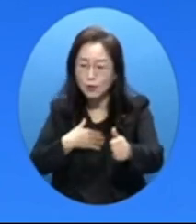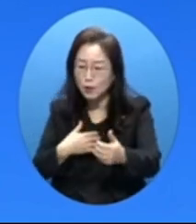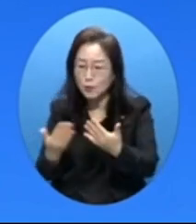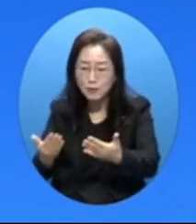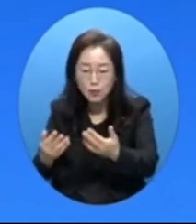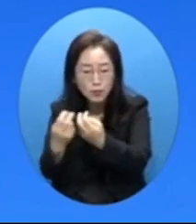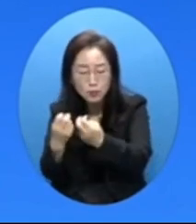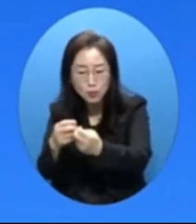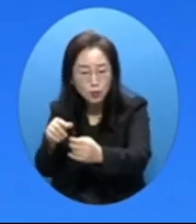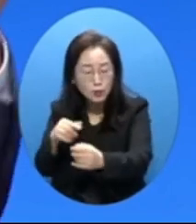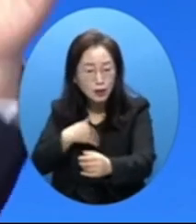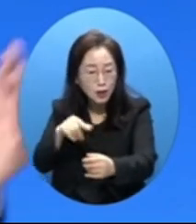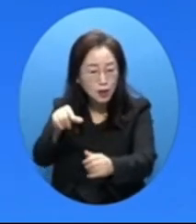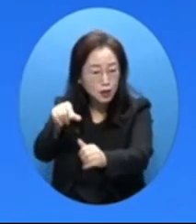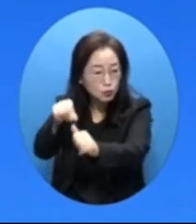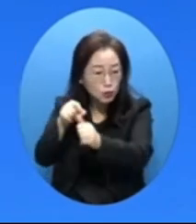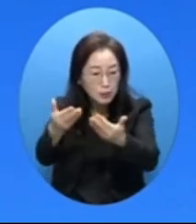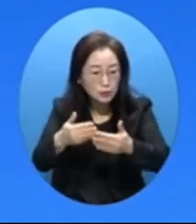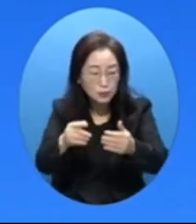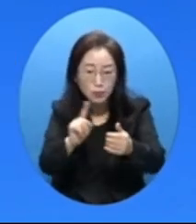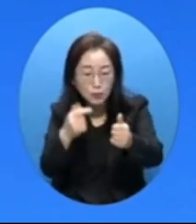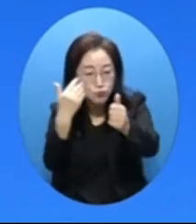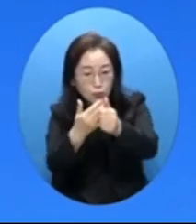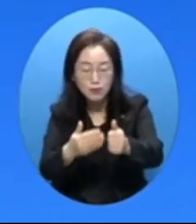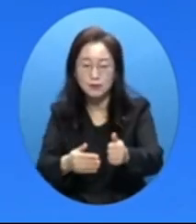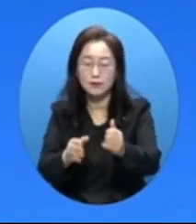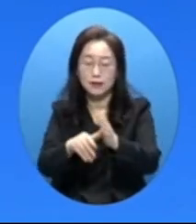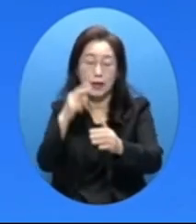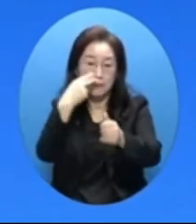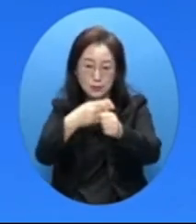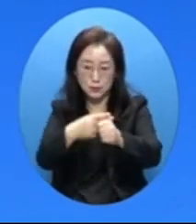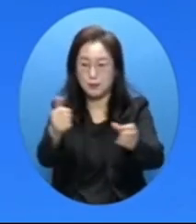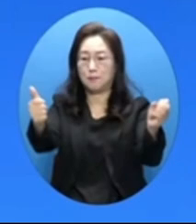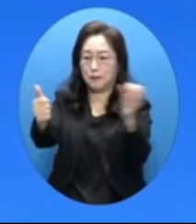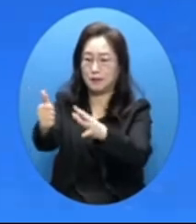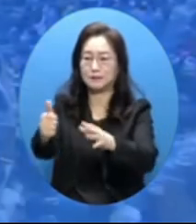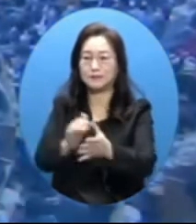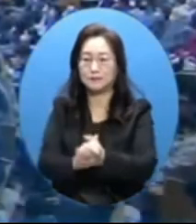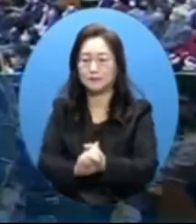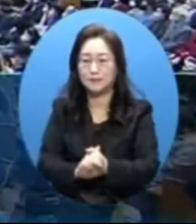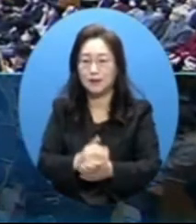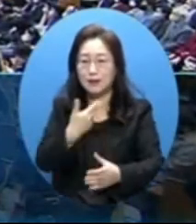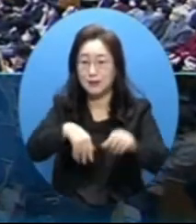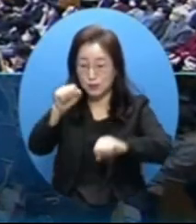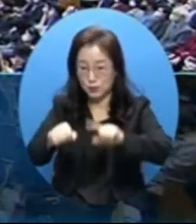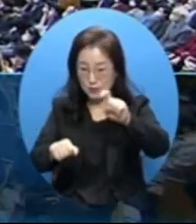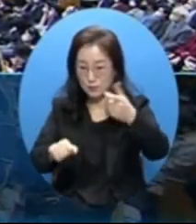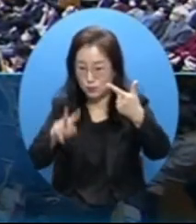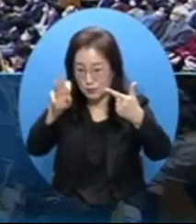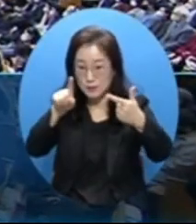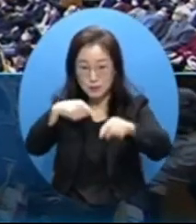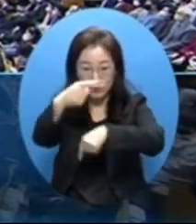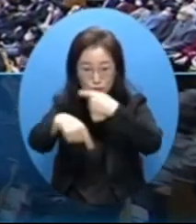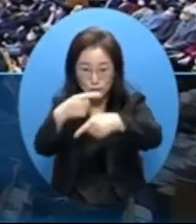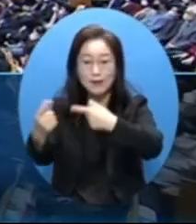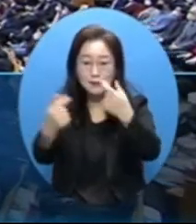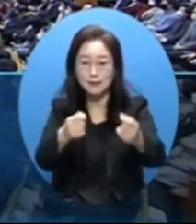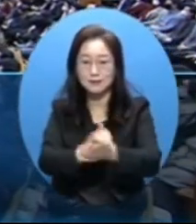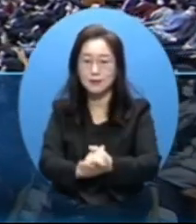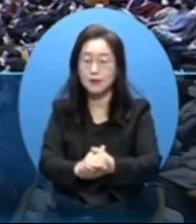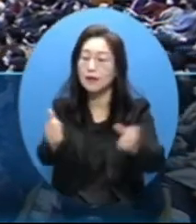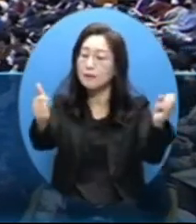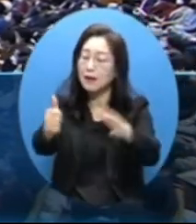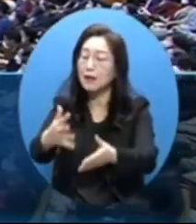구원을 받을 수 있겠습니까 이때 사도 바울이 놀라운 말씀을 선포합니다 심장 31절 우리 다 같이 말씀을 고백합니다 이르되